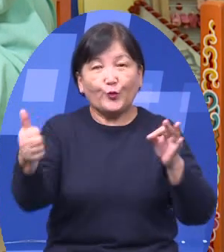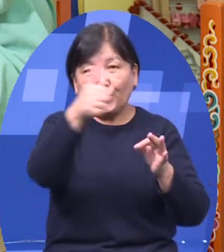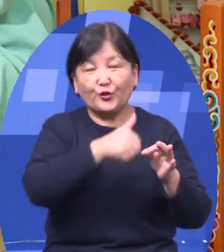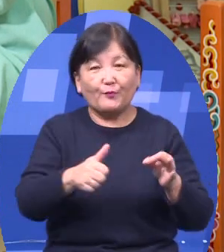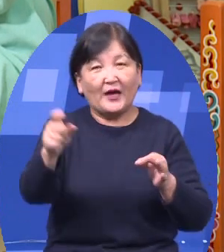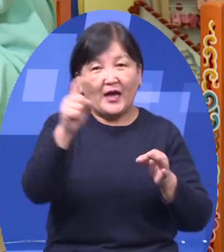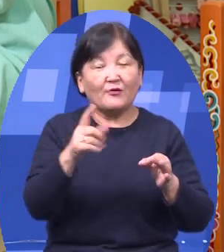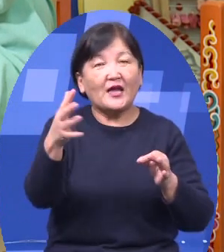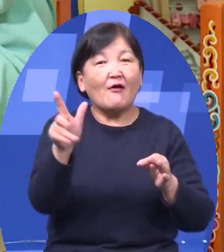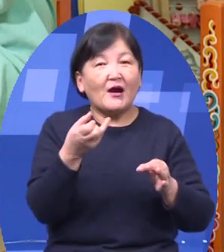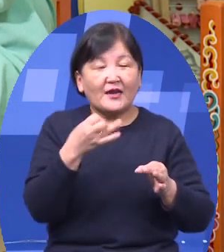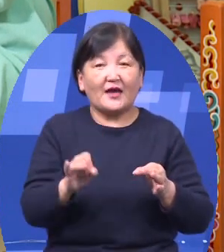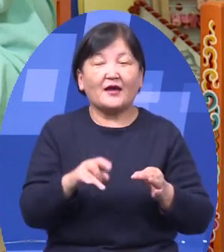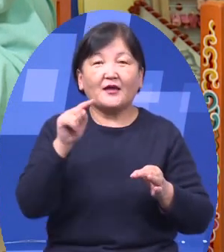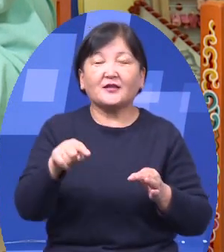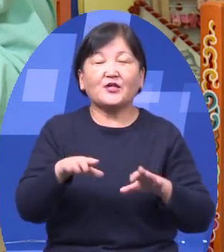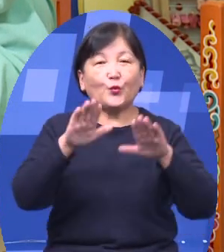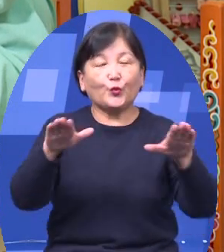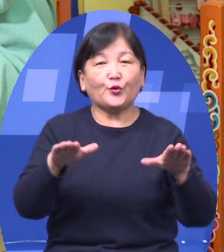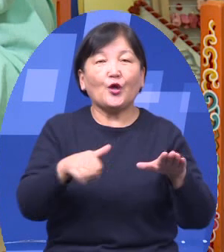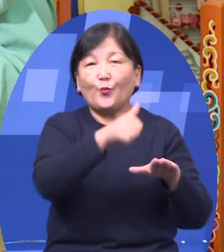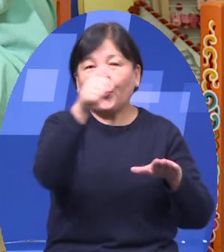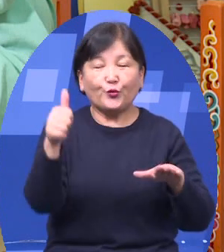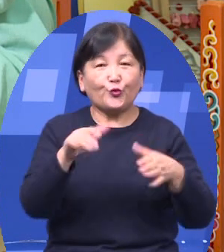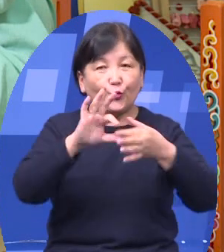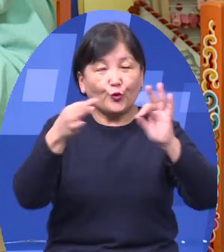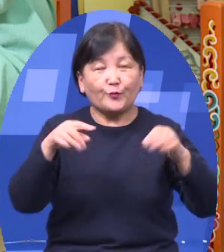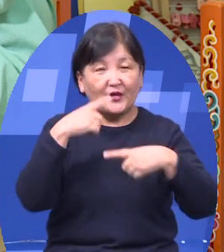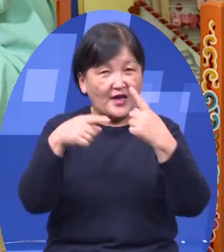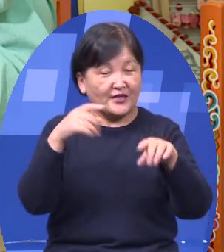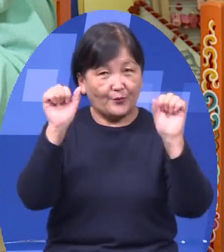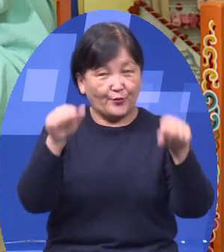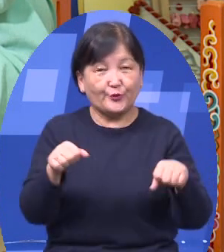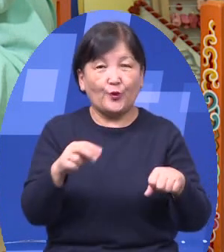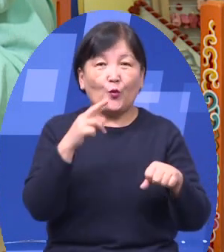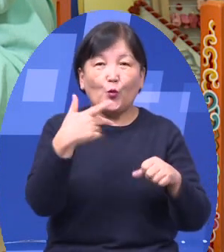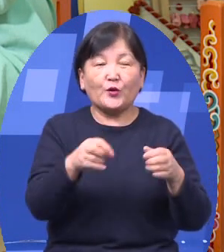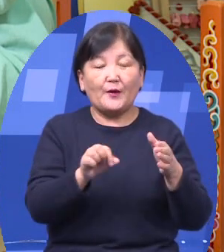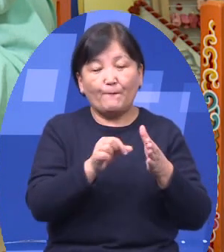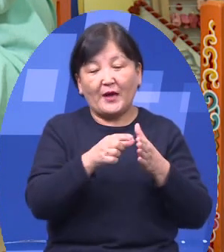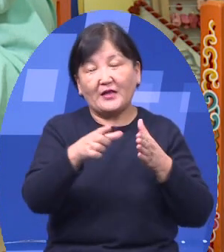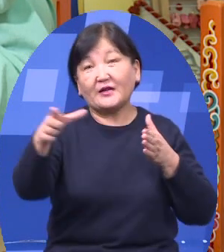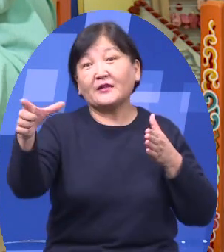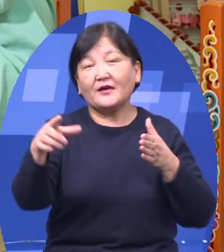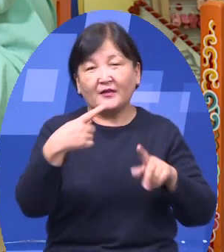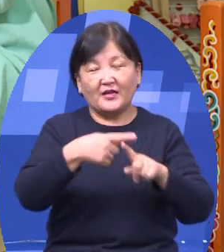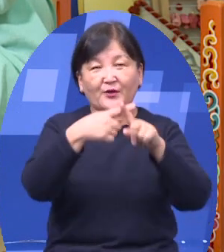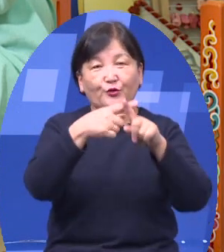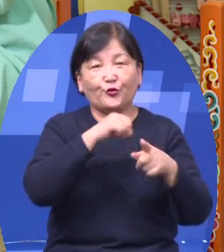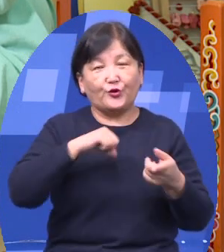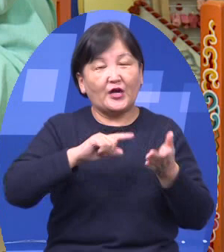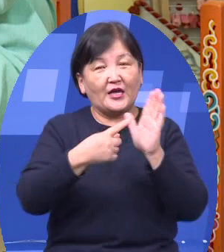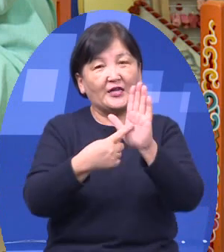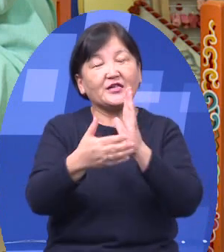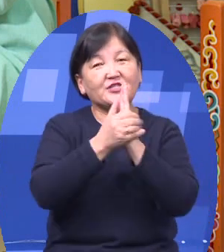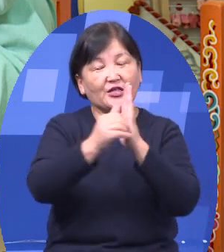хичээгээрэй. Ингэснээр таны хүүхэд бүтэн өгүүлбэрээр ярьдаг болно, үгийн баялаг нь нэмэгдэн, өөрийгөө илэрхийлэх чадвар нь